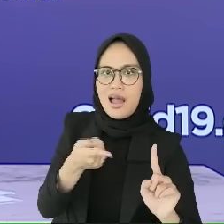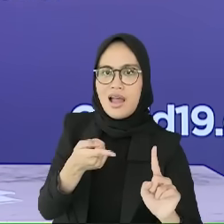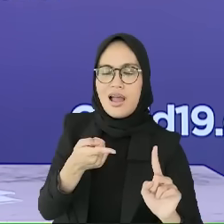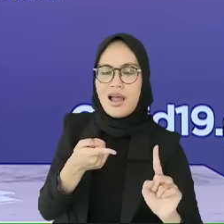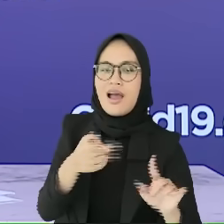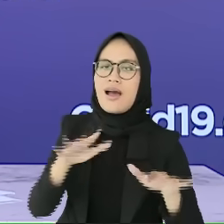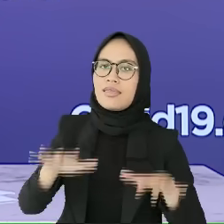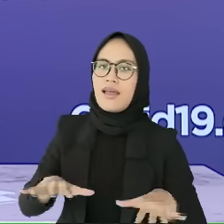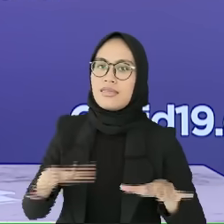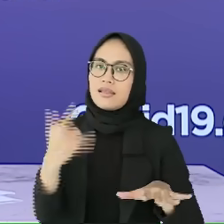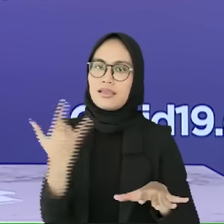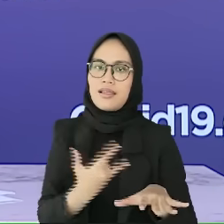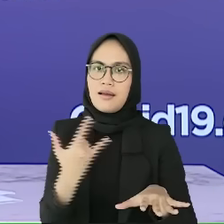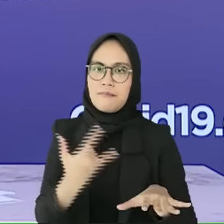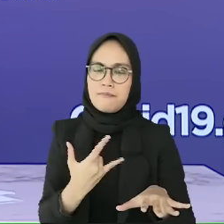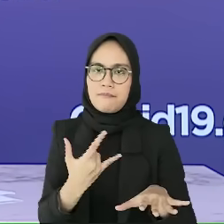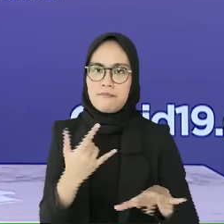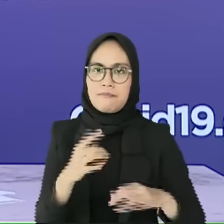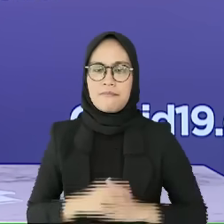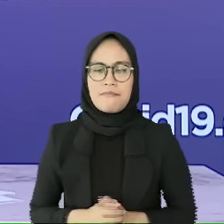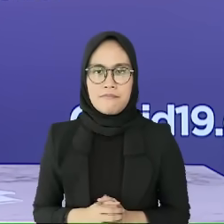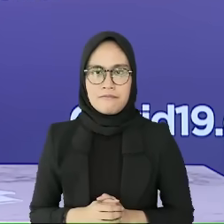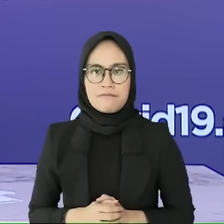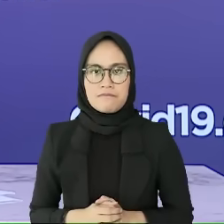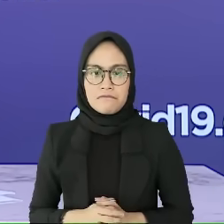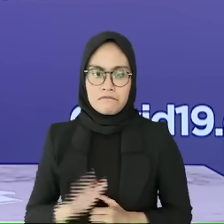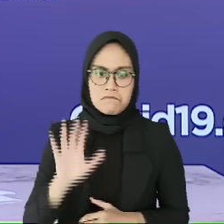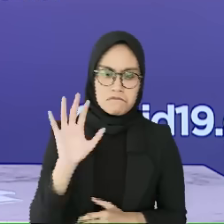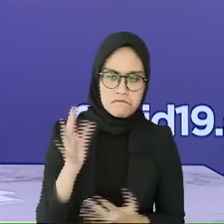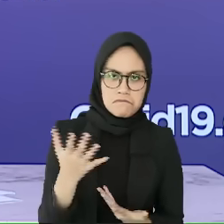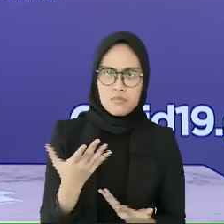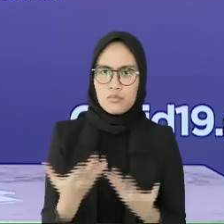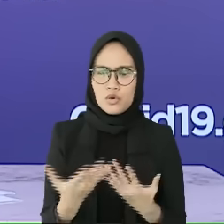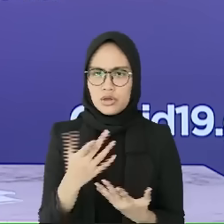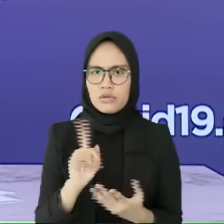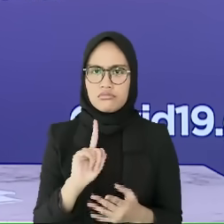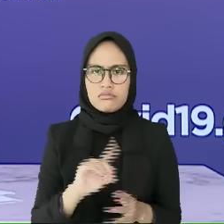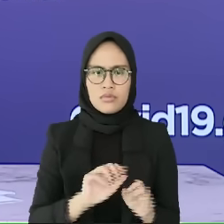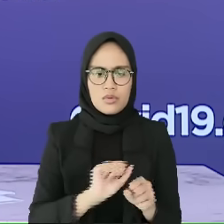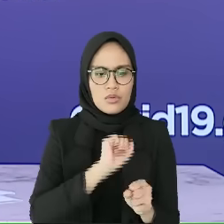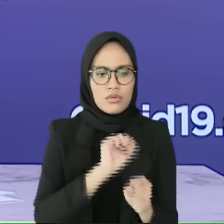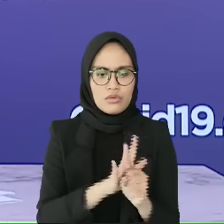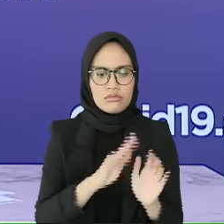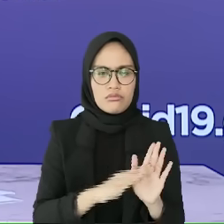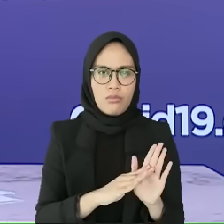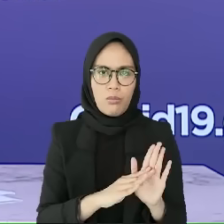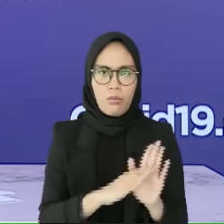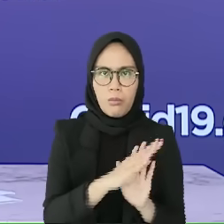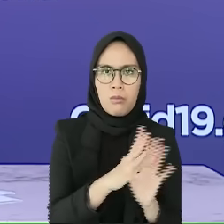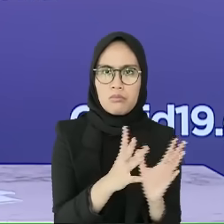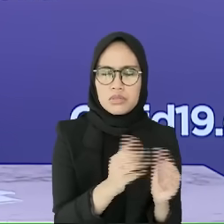simpulkan bahwa terjadi gelombang kedua di Indonesia tidak semata-mata terjadi karena kekuatan